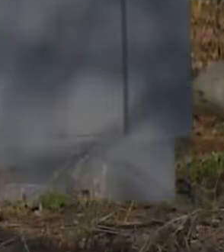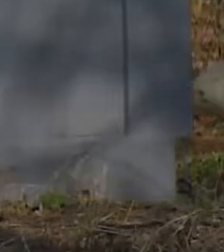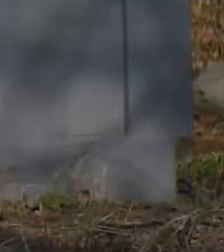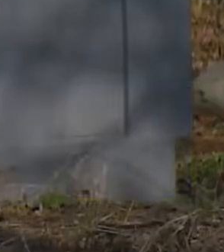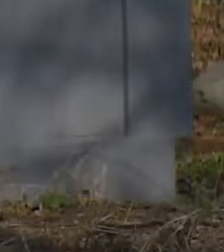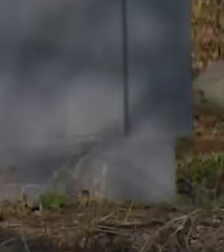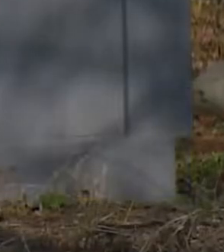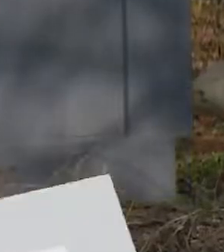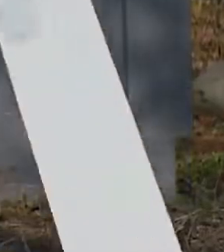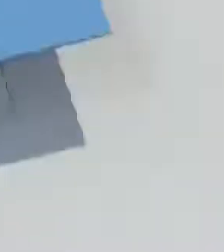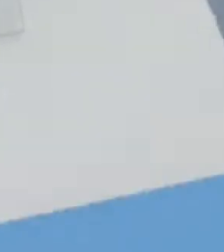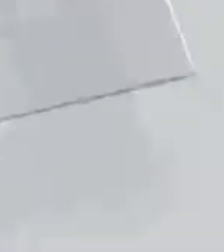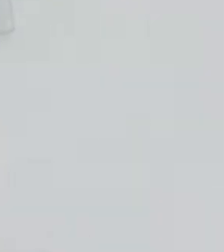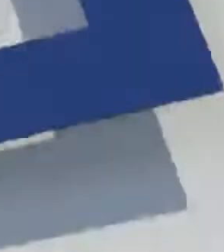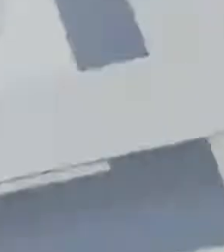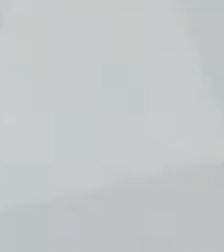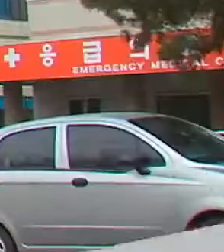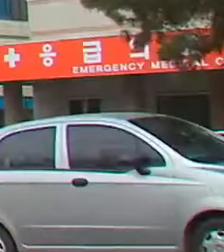내려졌습니다.